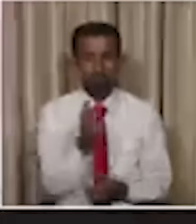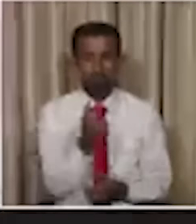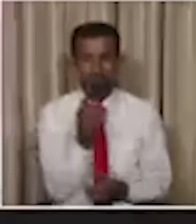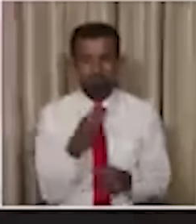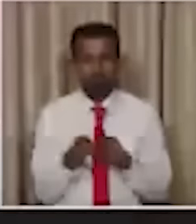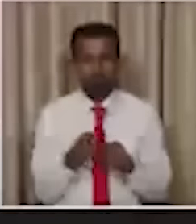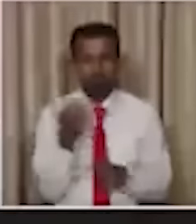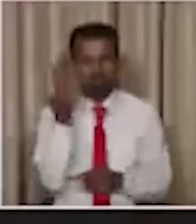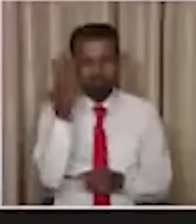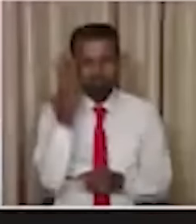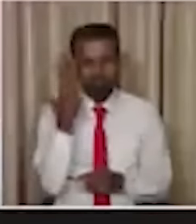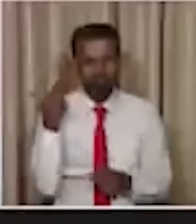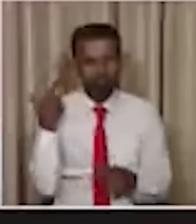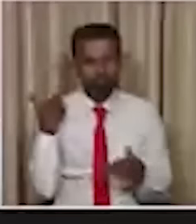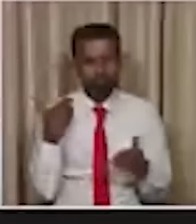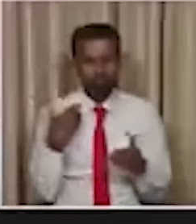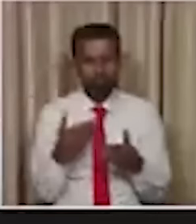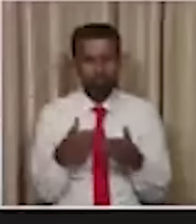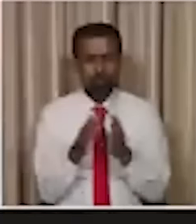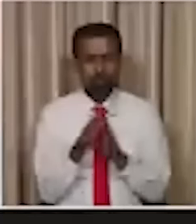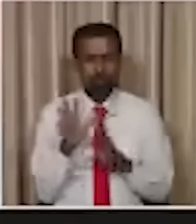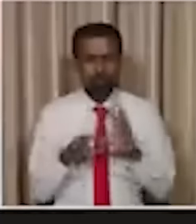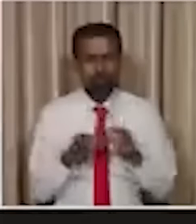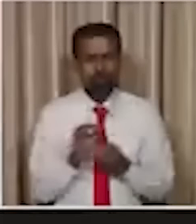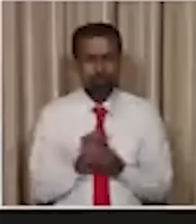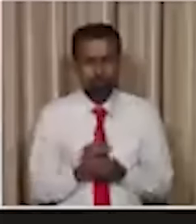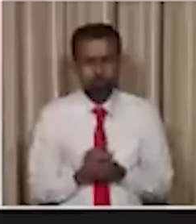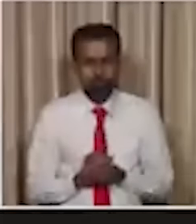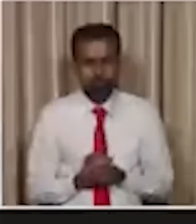අර දින ගණනාවක් අර දැන් සියලු තොරතුරු තිබ්බ කියන එක